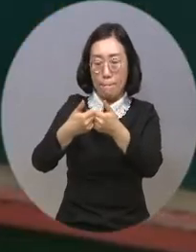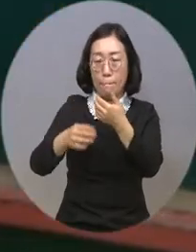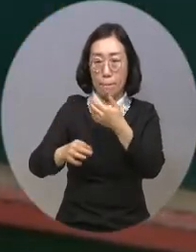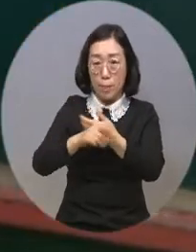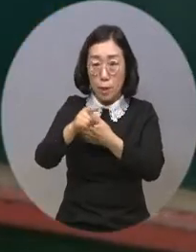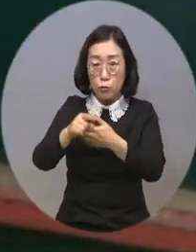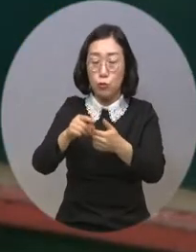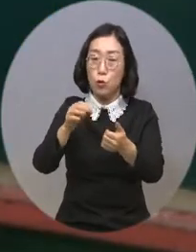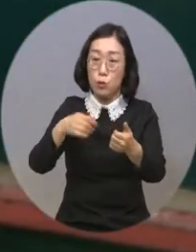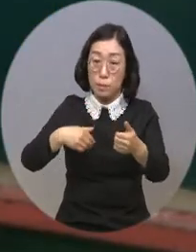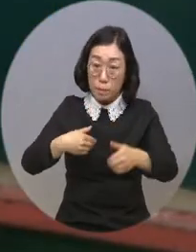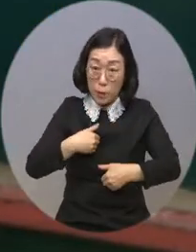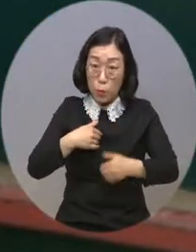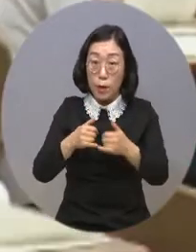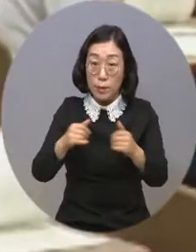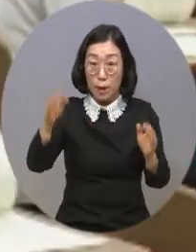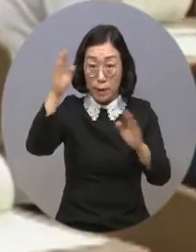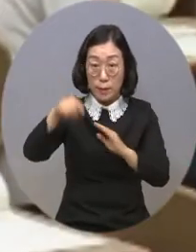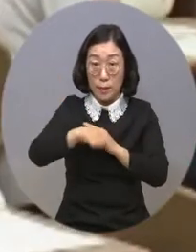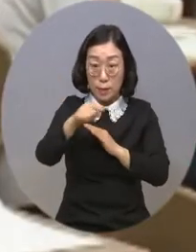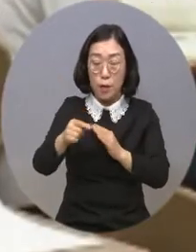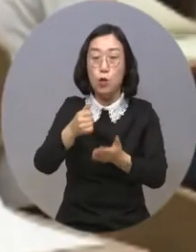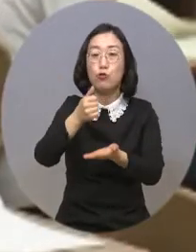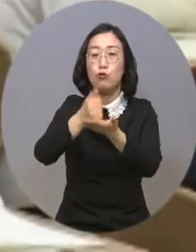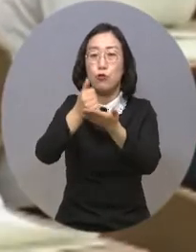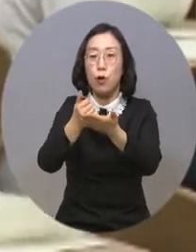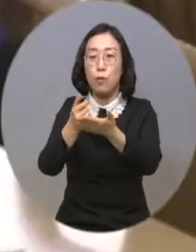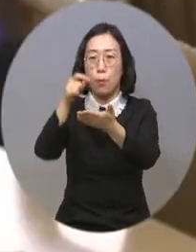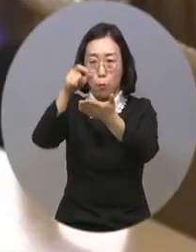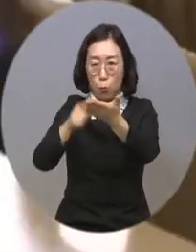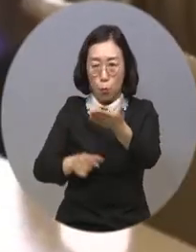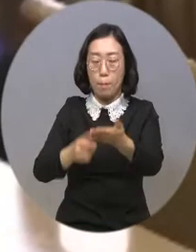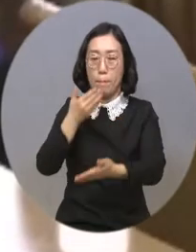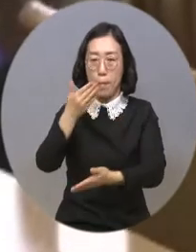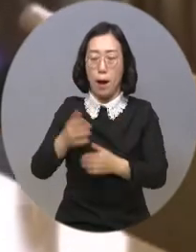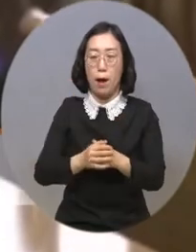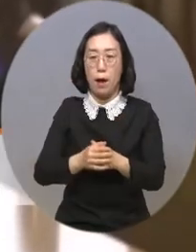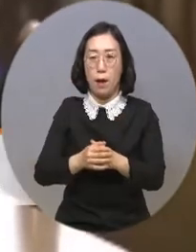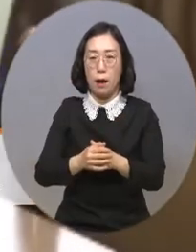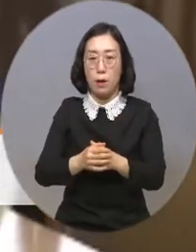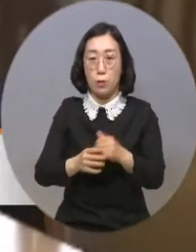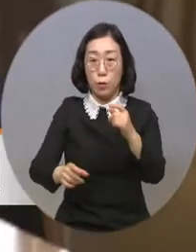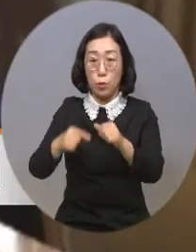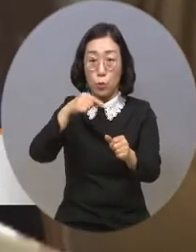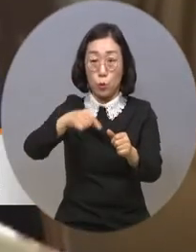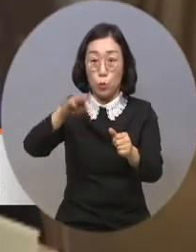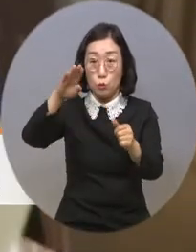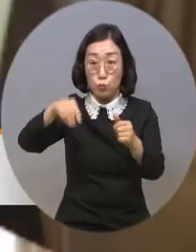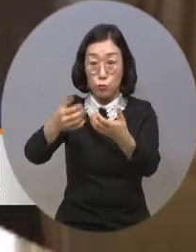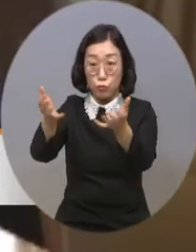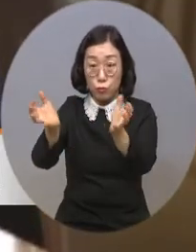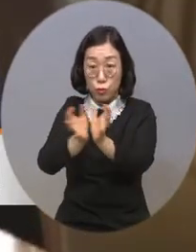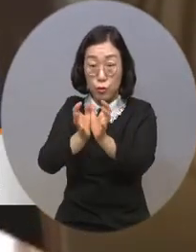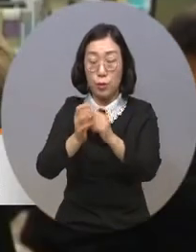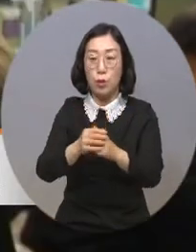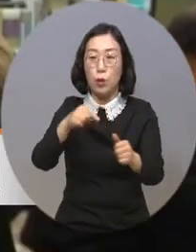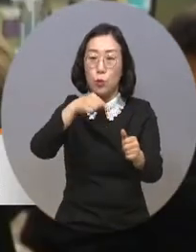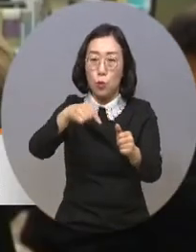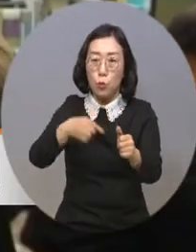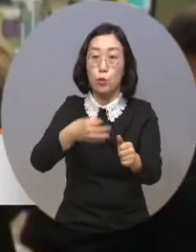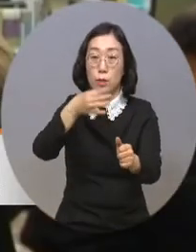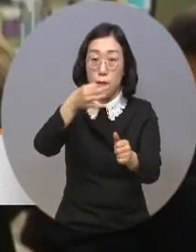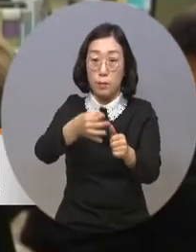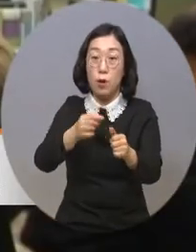지원 사업이 필요한 학생이라면 추천 대상자에 포함됩니다. 아울러 교육부는 교육급여와 교육비 지원